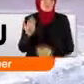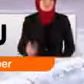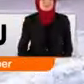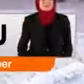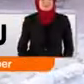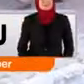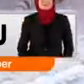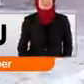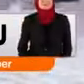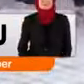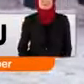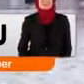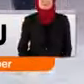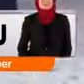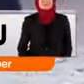yasaklandığı